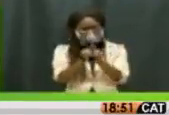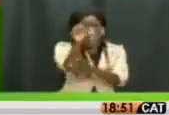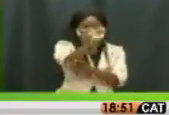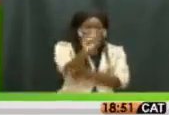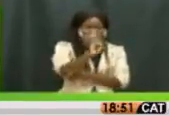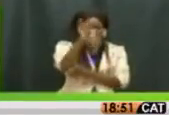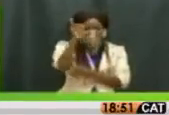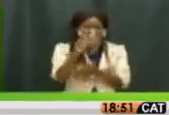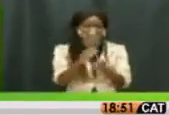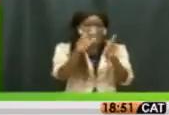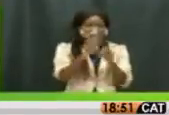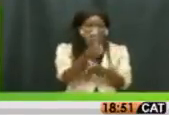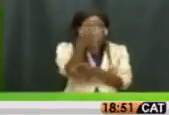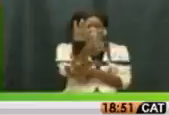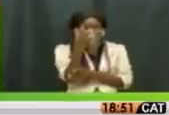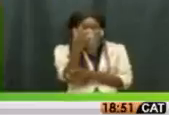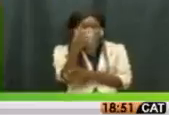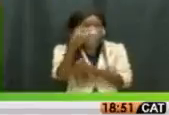4 ku Mzuzu